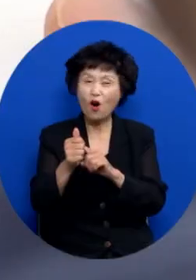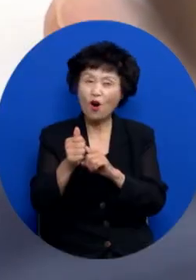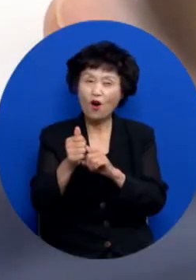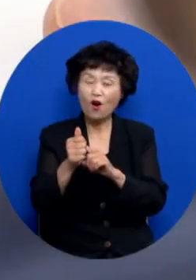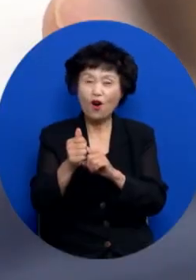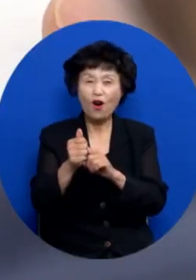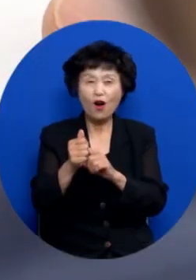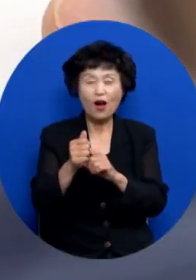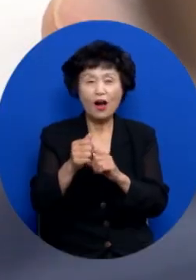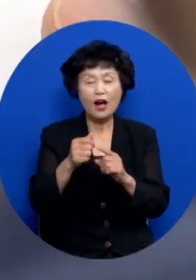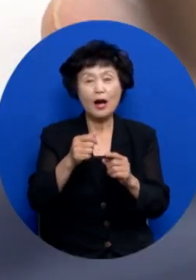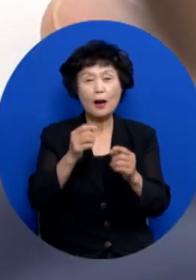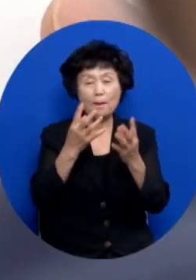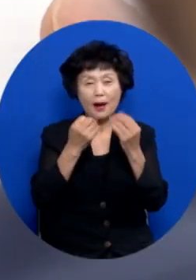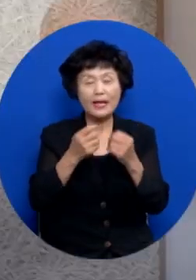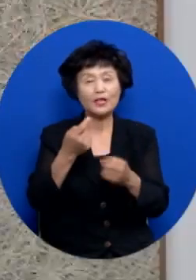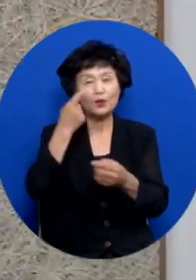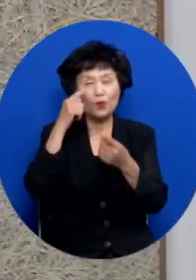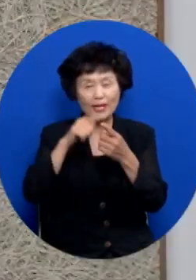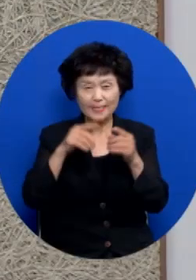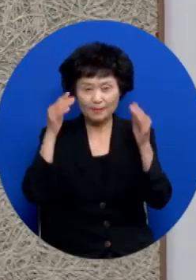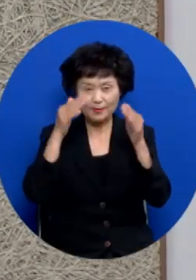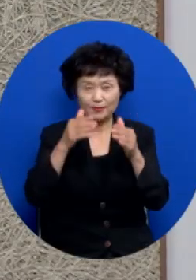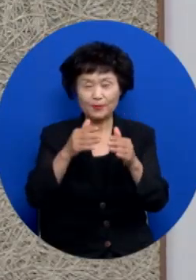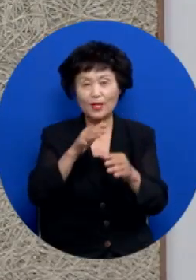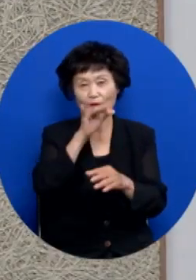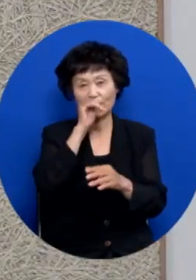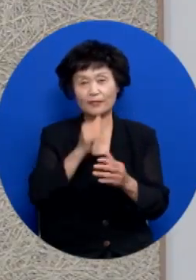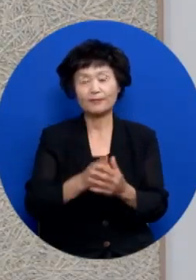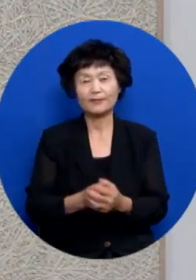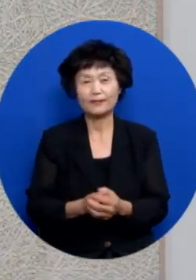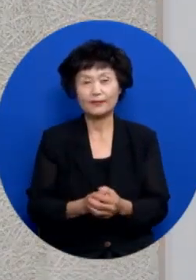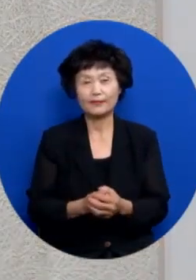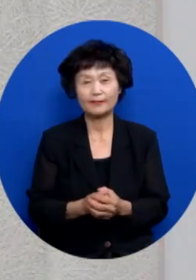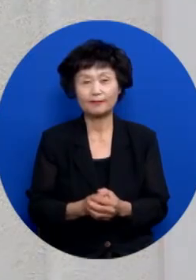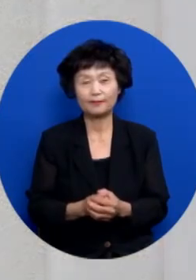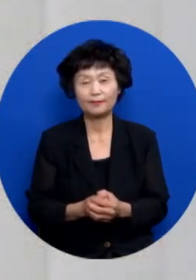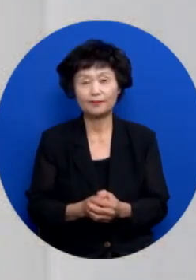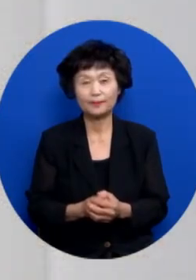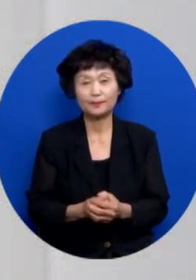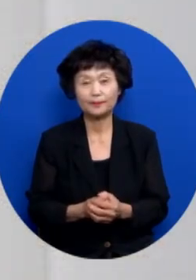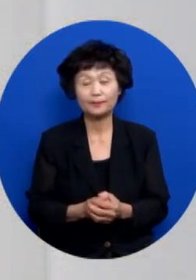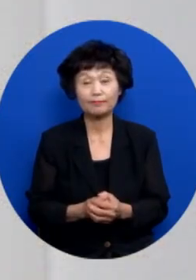교계의 관심이 모아지고 있습니다. CTS 뉴스 장현수입니다.